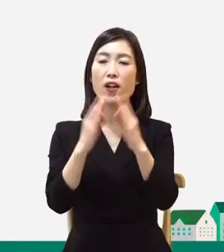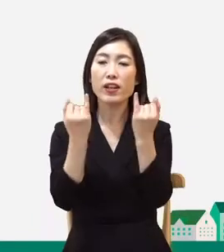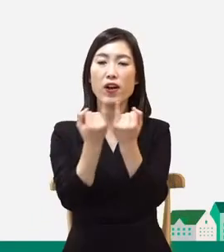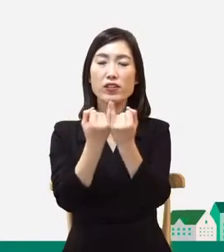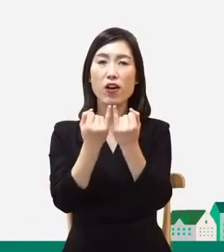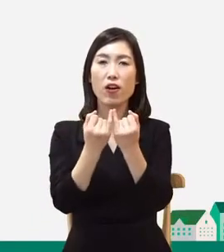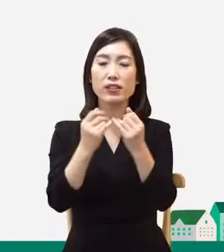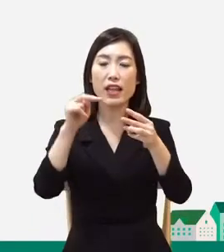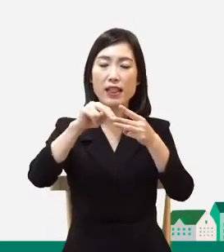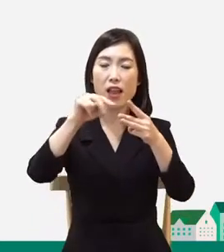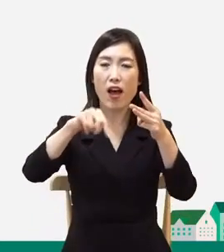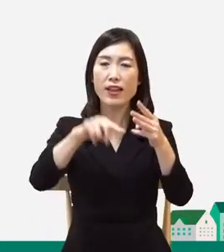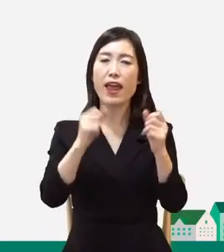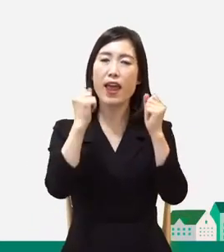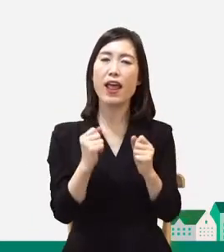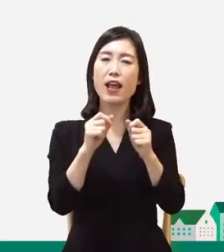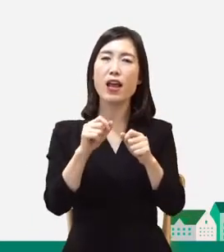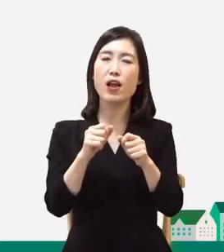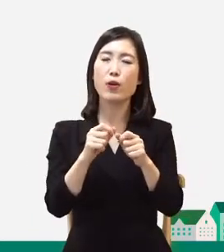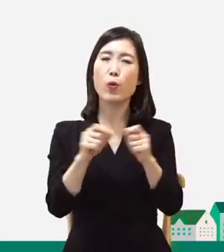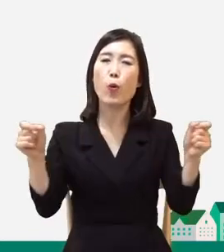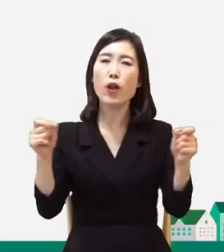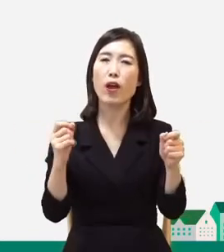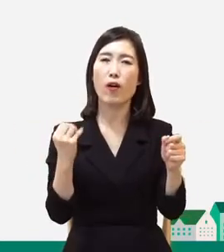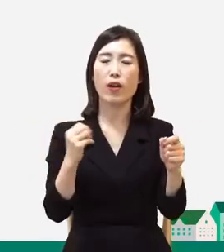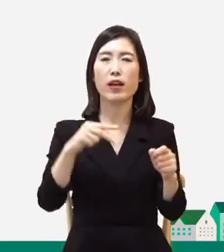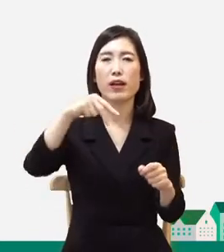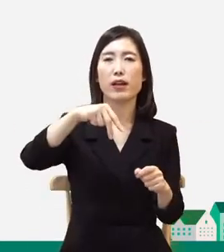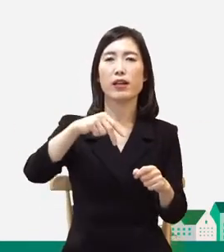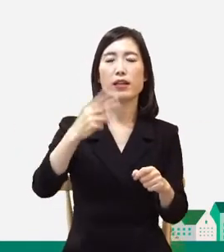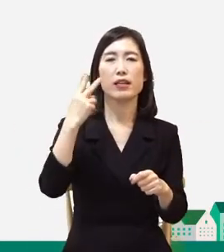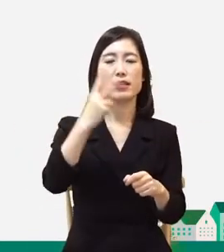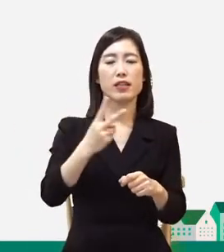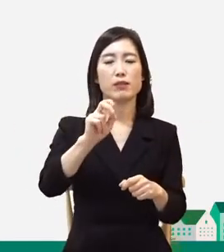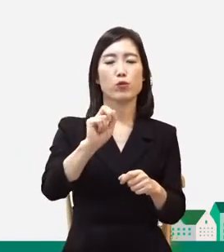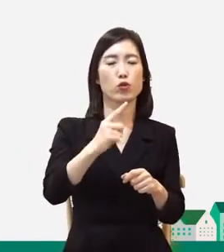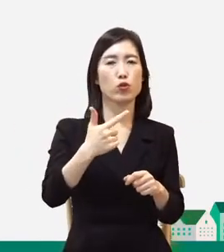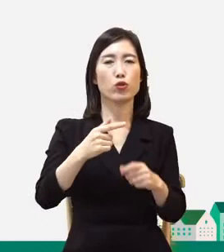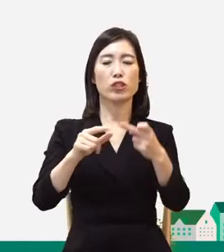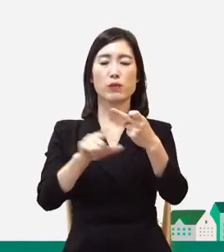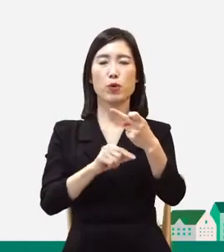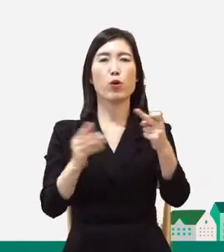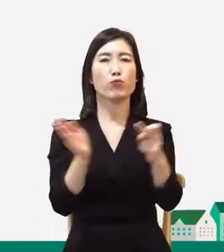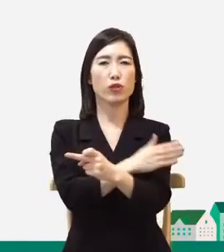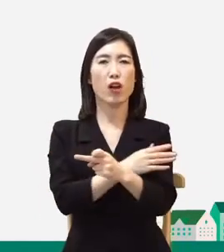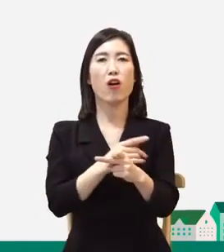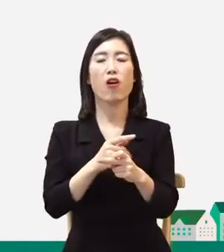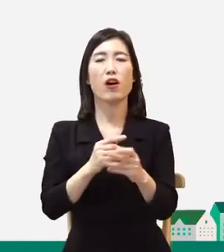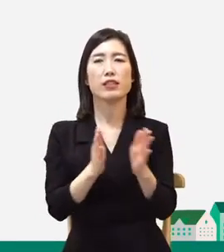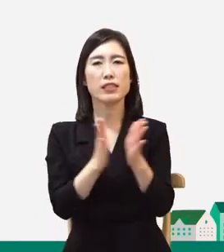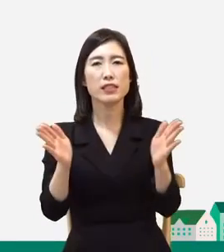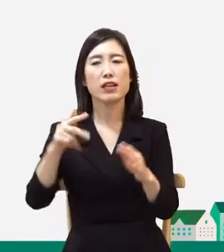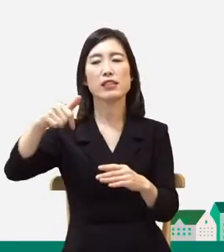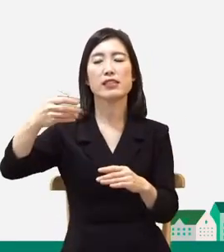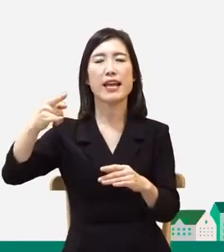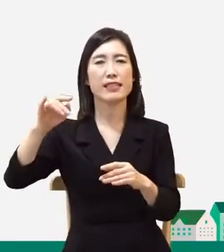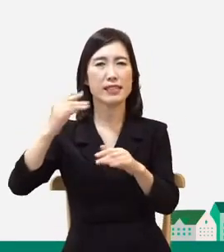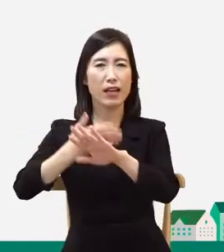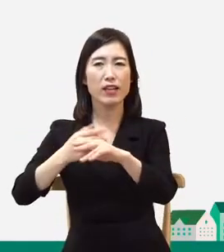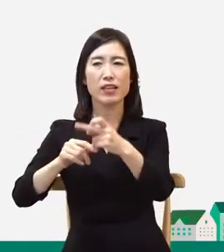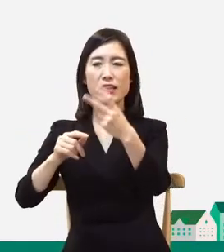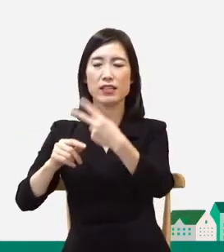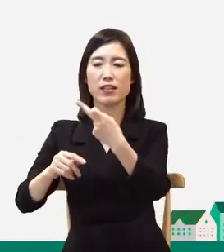열린여성센터 지원주택 거주 기간을 보시겠습니다. 시드하우스는 2016년 12월부터 운영이 되었고, 그레이스빌은